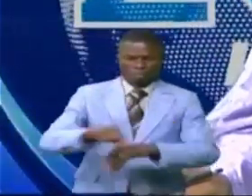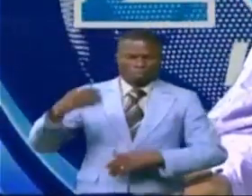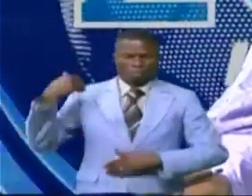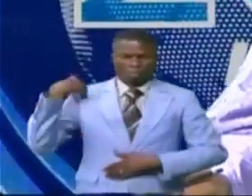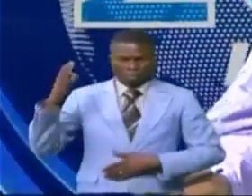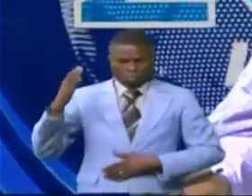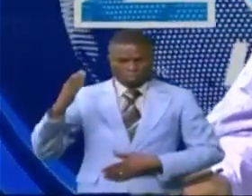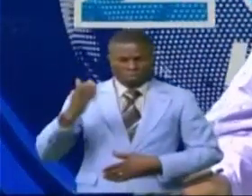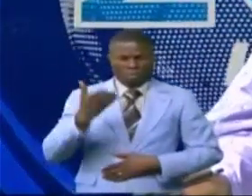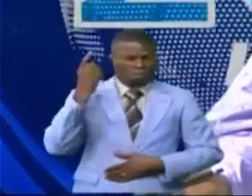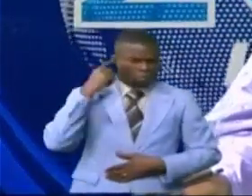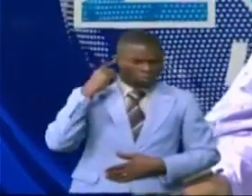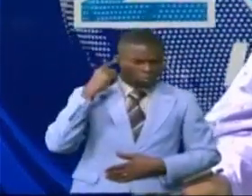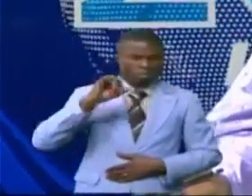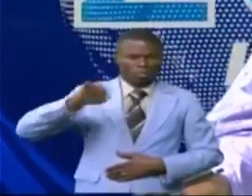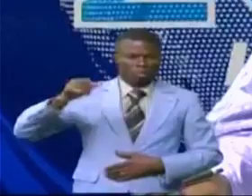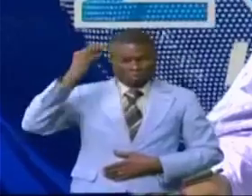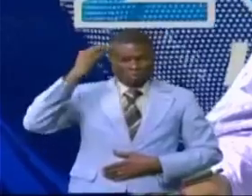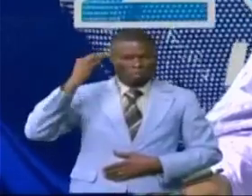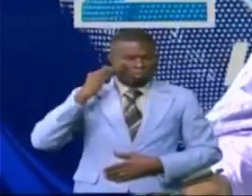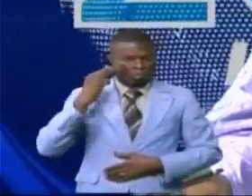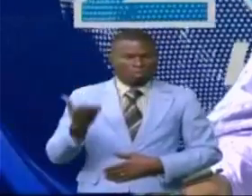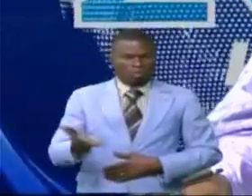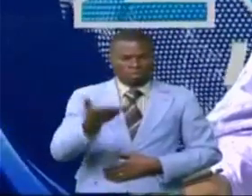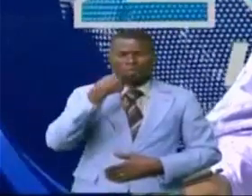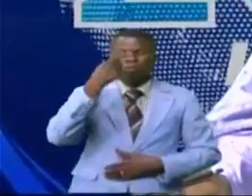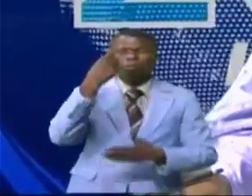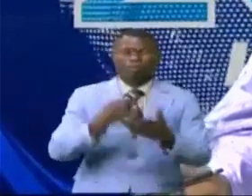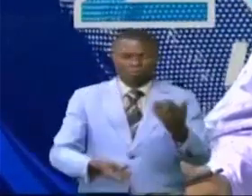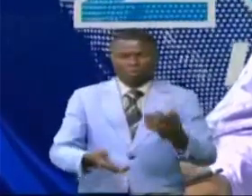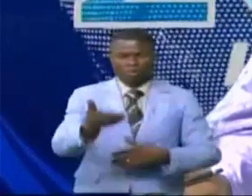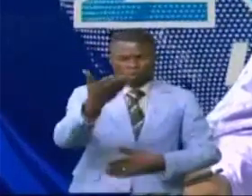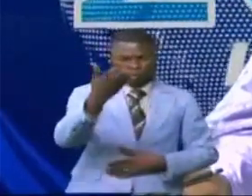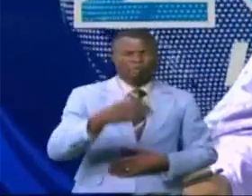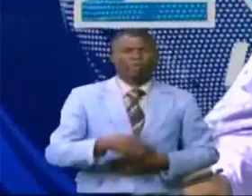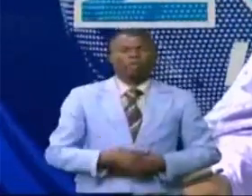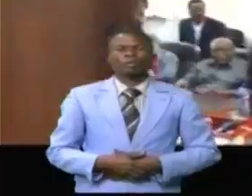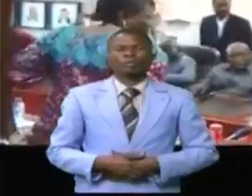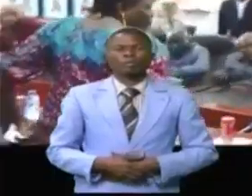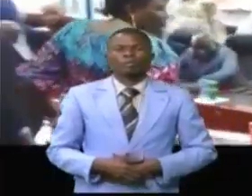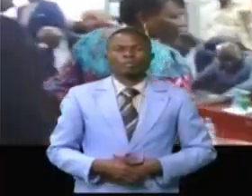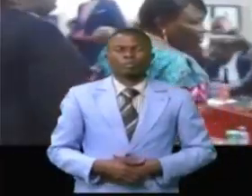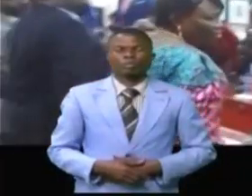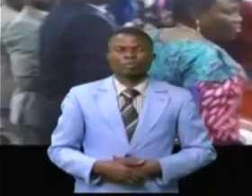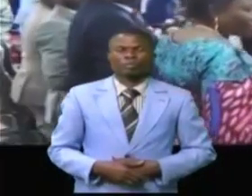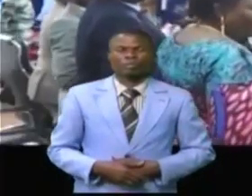publique. On écoute Jean-Pierre Liaou au micro de Nadine Kilosho Mastejabou.